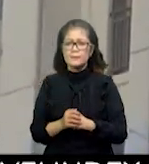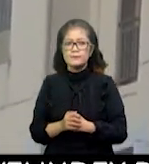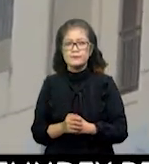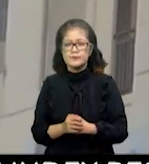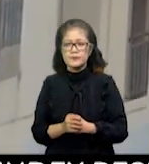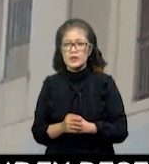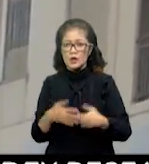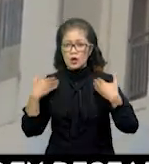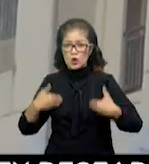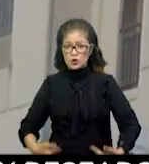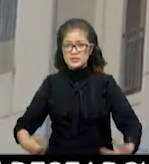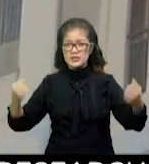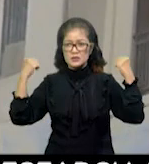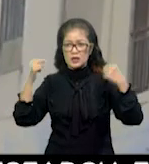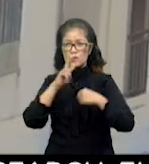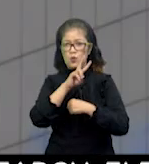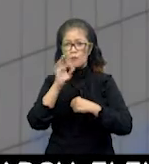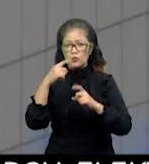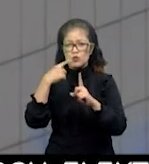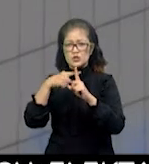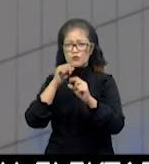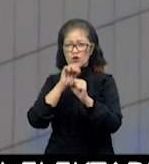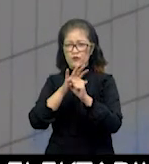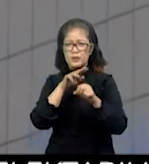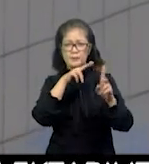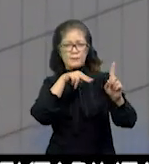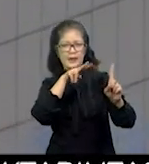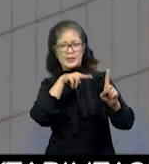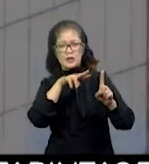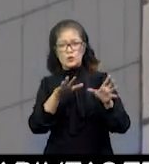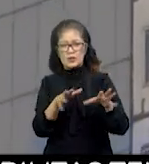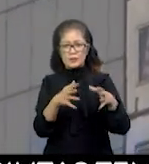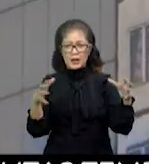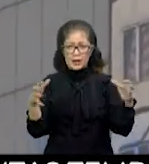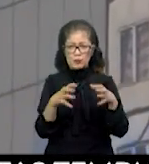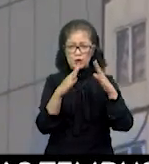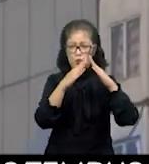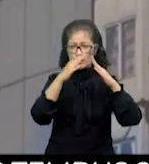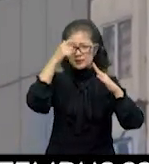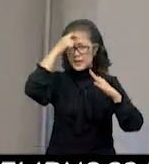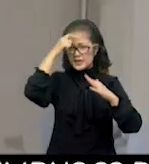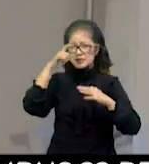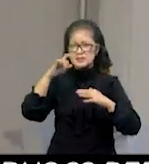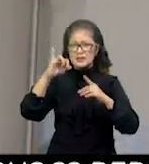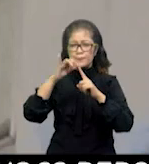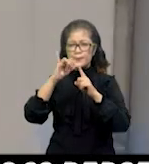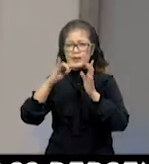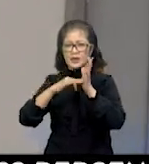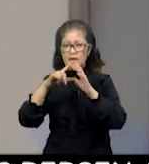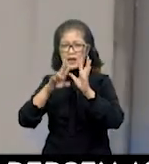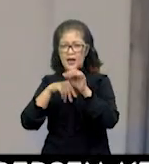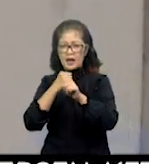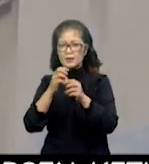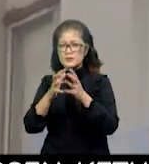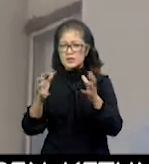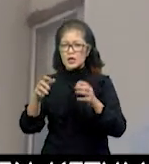Kondisi kesehatan 20 warga yang positif COVID-19 dipantau petugas gabungan dari Puskesmas Kelurahan Cipinang Besar Selatan untuk memastikan kebutuhan medis